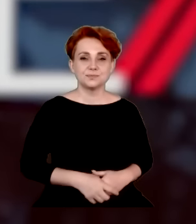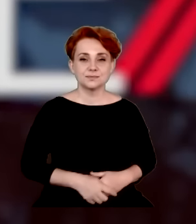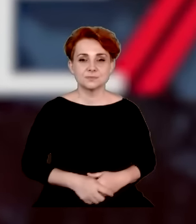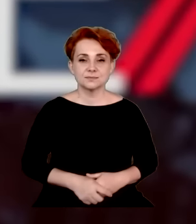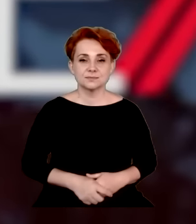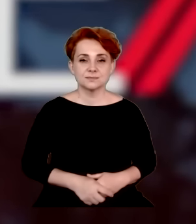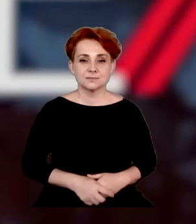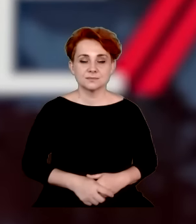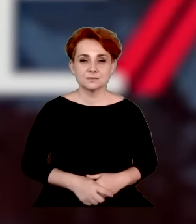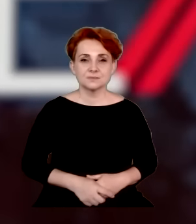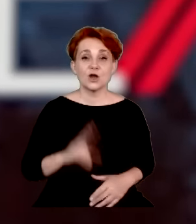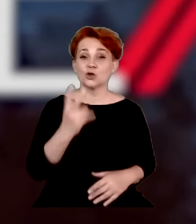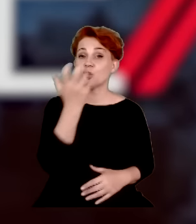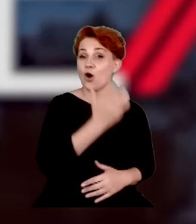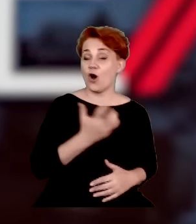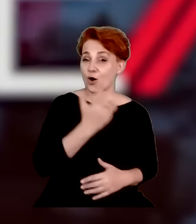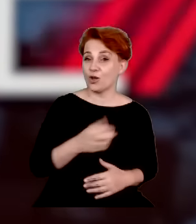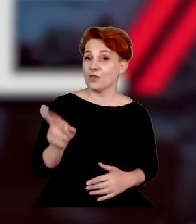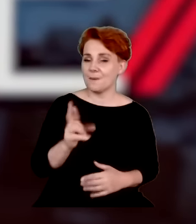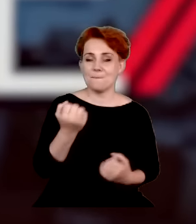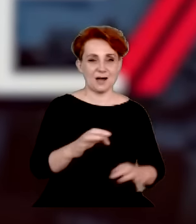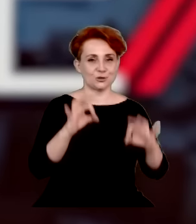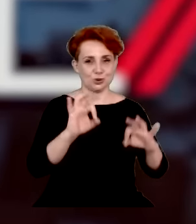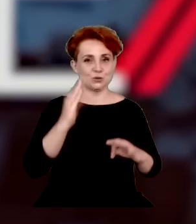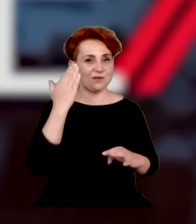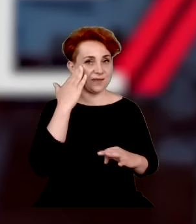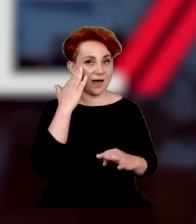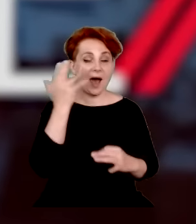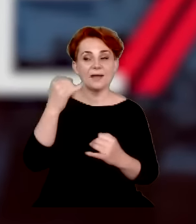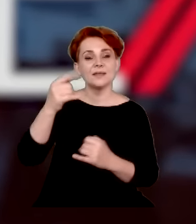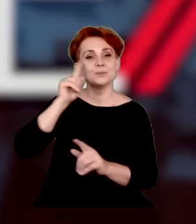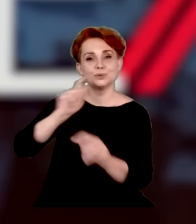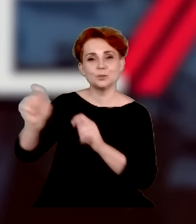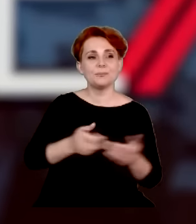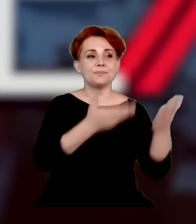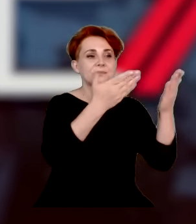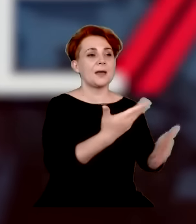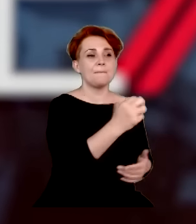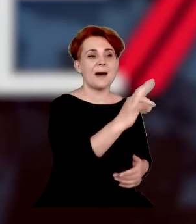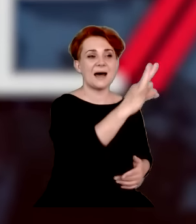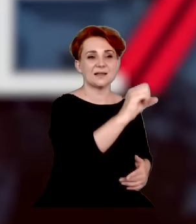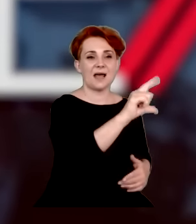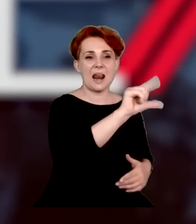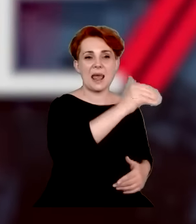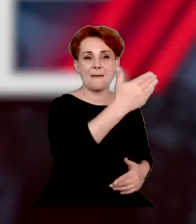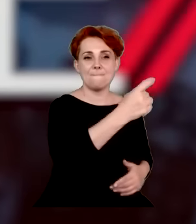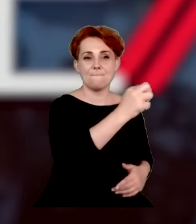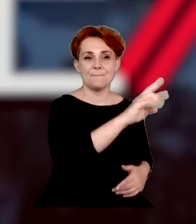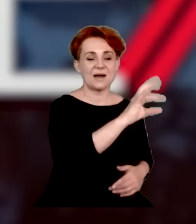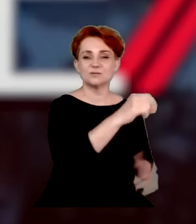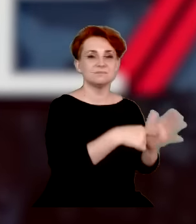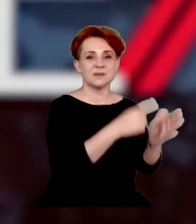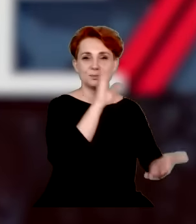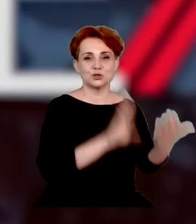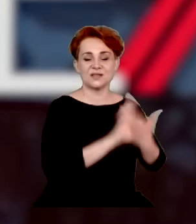Widzowie Republiki to doskonale wiedzą, ale innym przypominamy. Niejaka Marta Lempart nie jest żadną przedstawicielką polskich kobiet. Nie ten język,